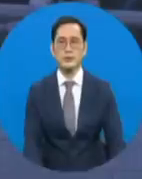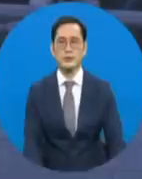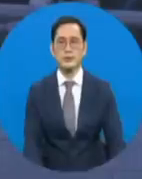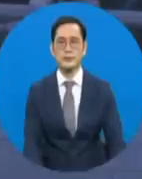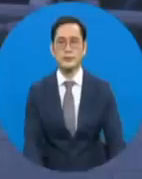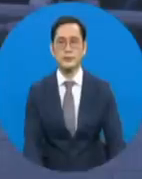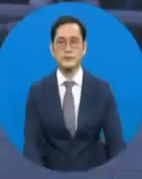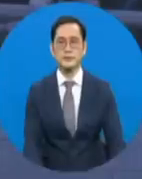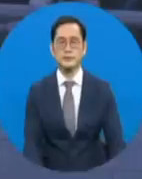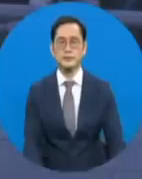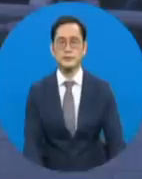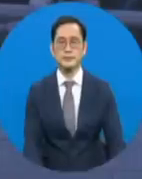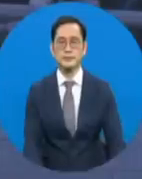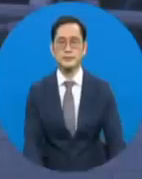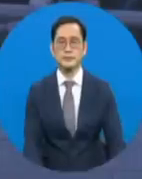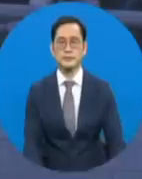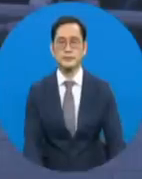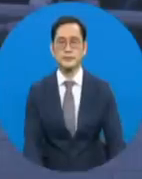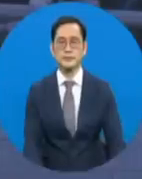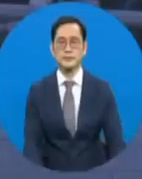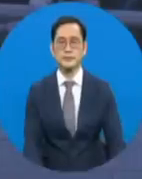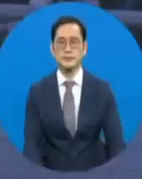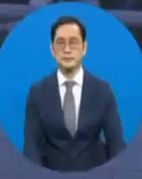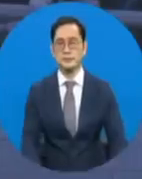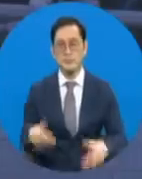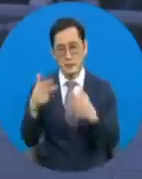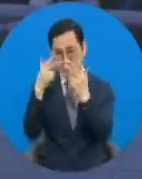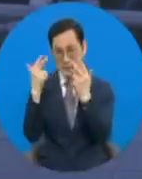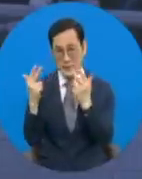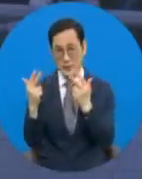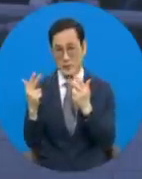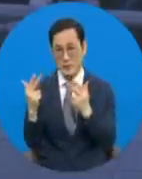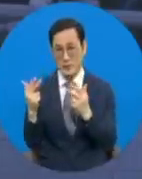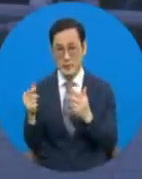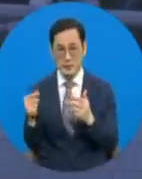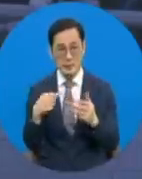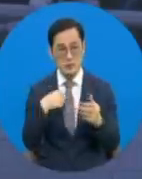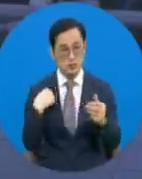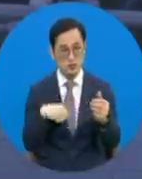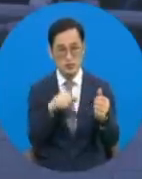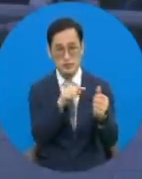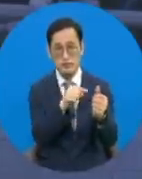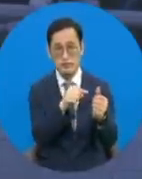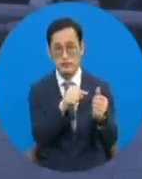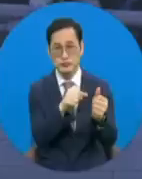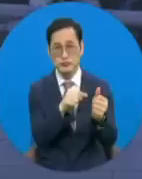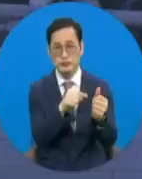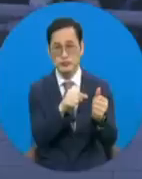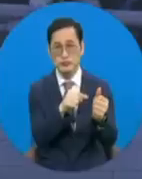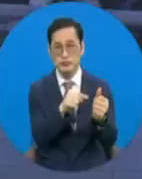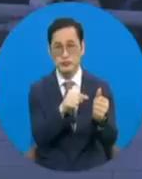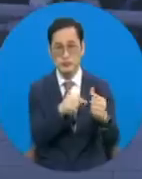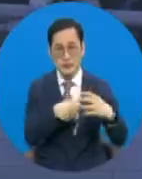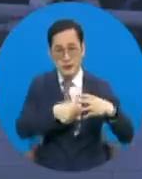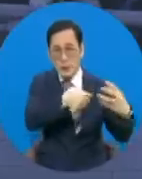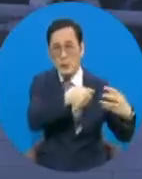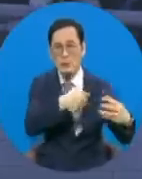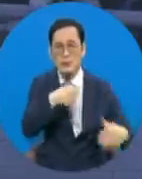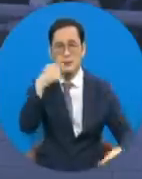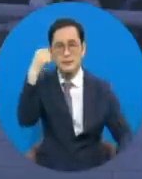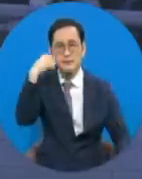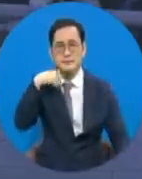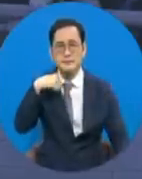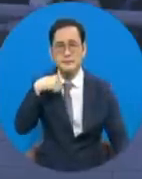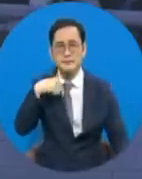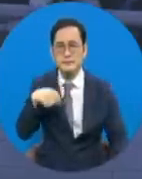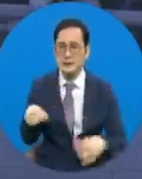최고위원님의 어떤 견해에 따르면 이재명 대표가 중국의 어떤 대외 선전 전략에 좀 이용된 측면이 있는 것